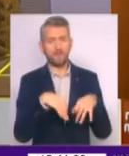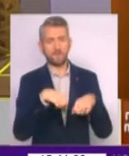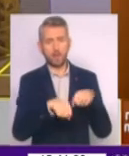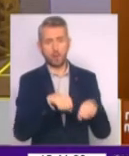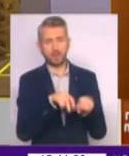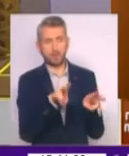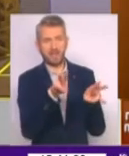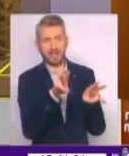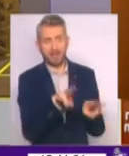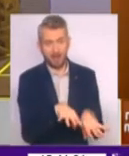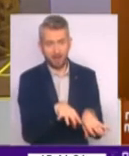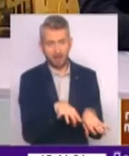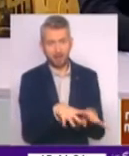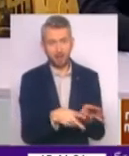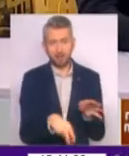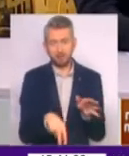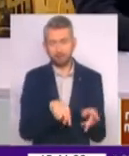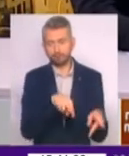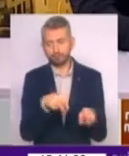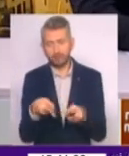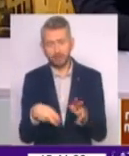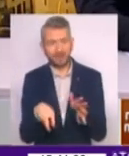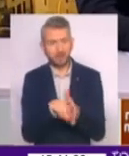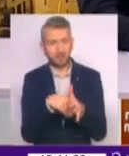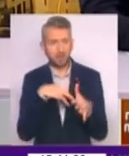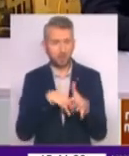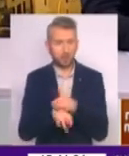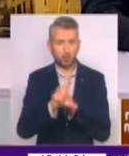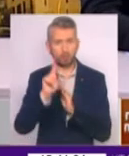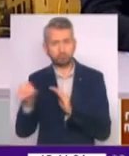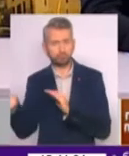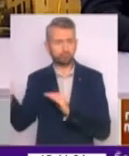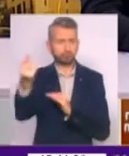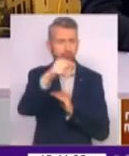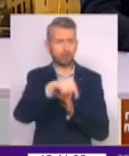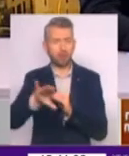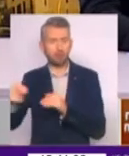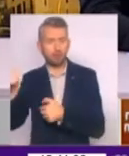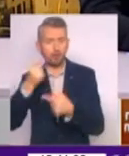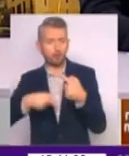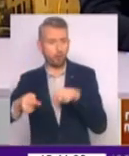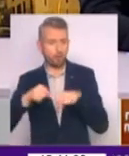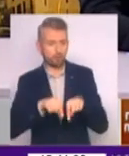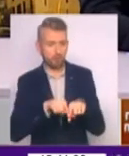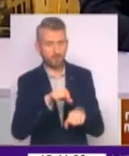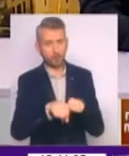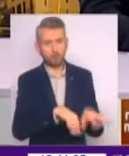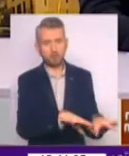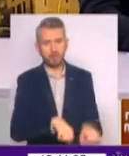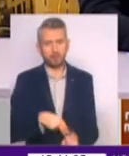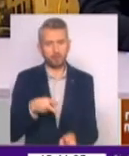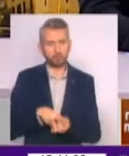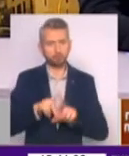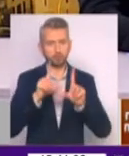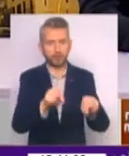їй необхідно, повернутися і потім повернутися там чи в приміську зону, чи в місце, де він проживає. Так, ну дуже дякую, пане